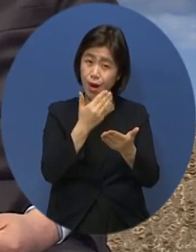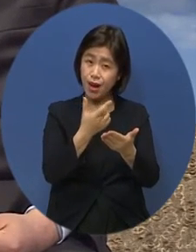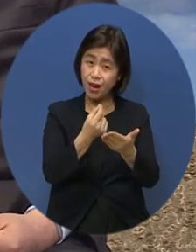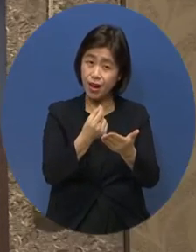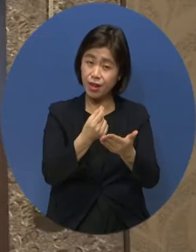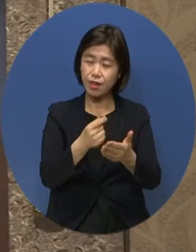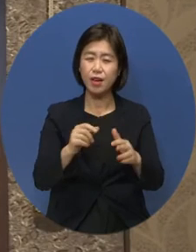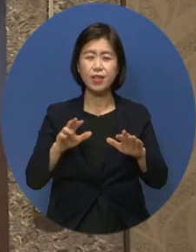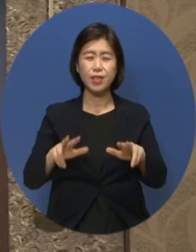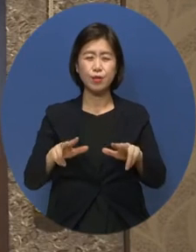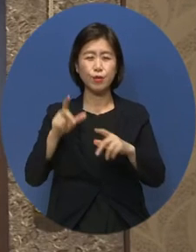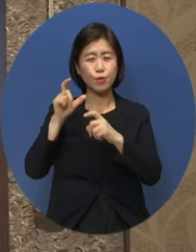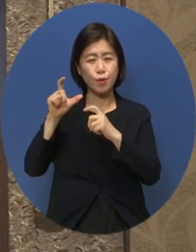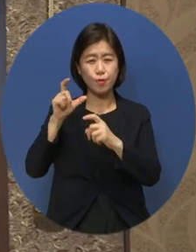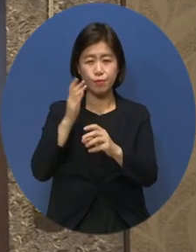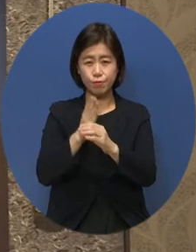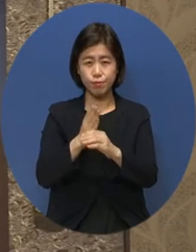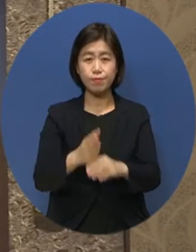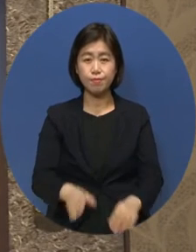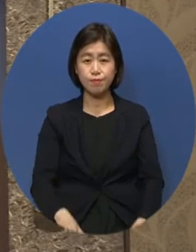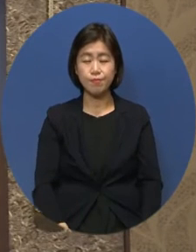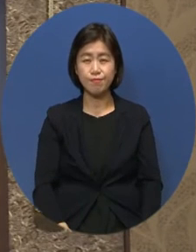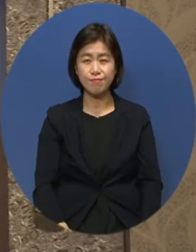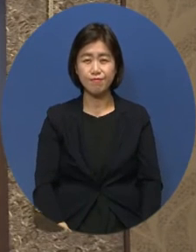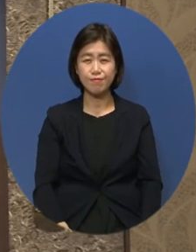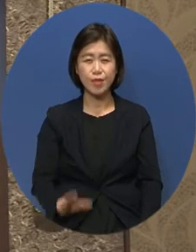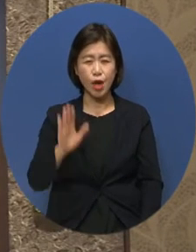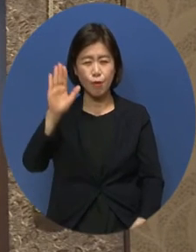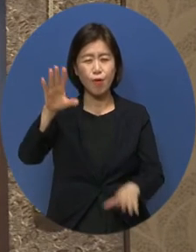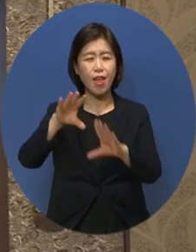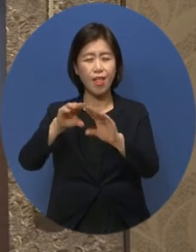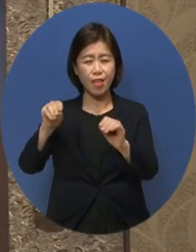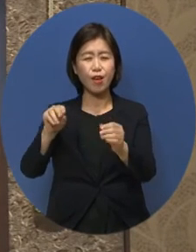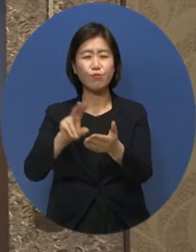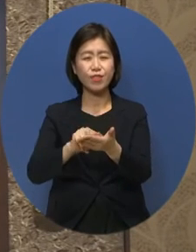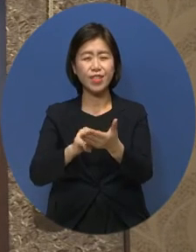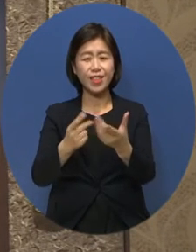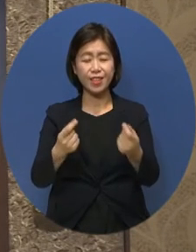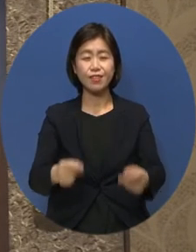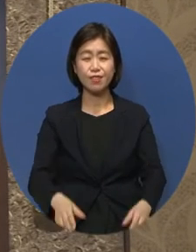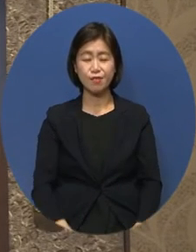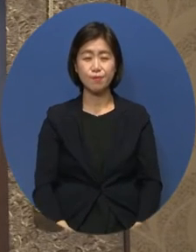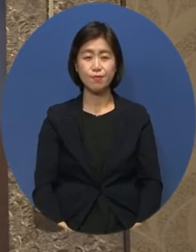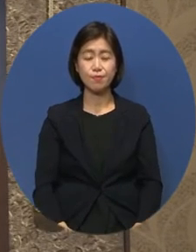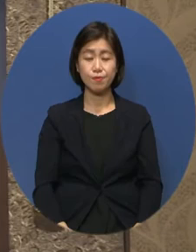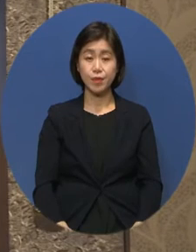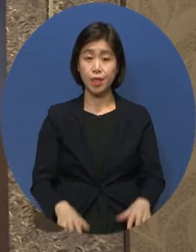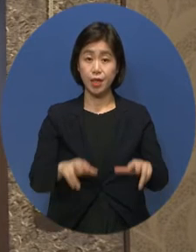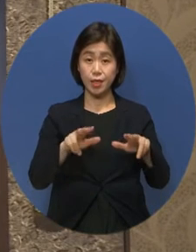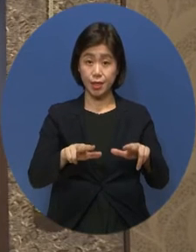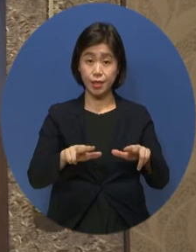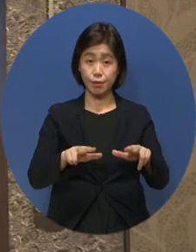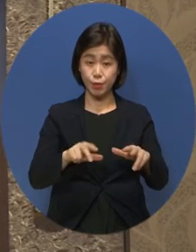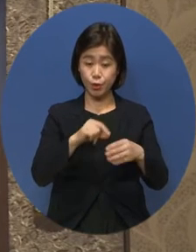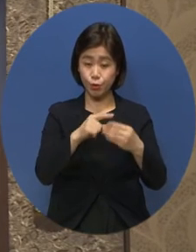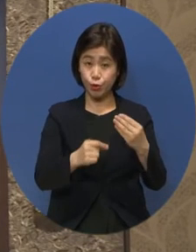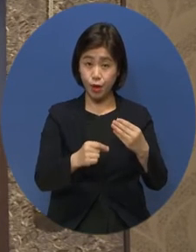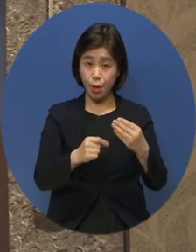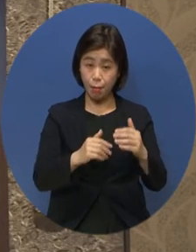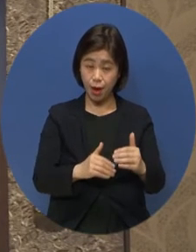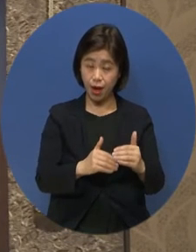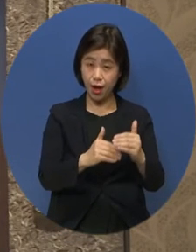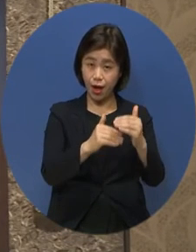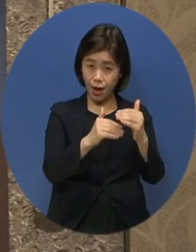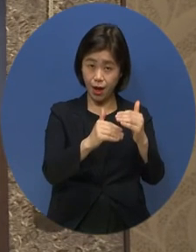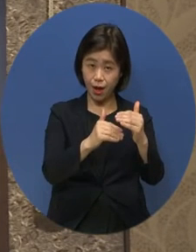하고 있고 지금 인 새 다가올 이제 숙제입니다 아 이런 것들을 통해서 충분히 써 이가 하는 프로그램 어